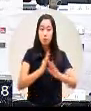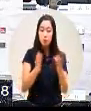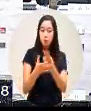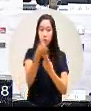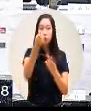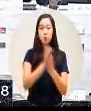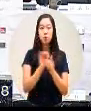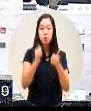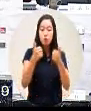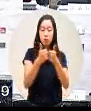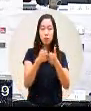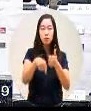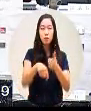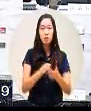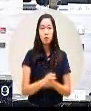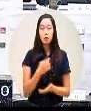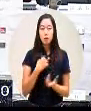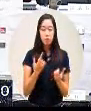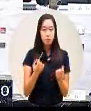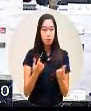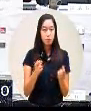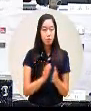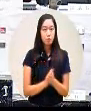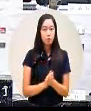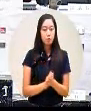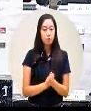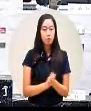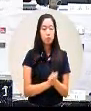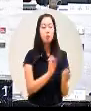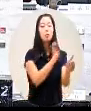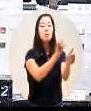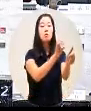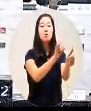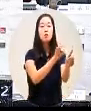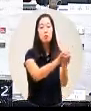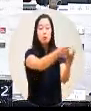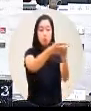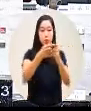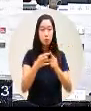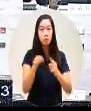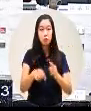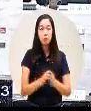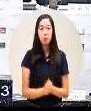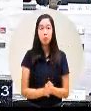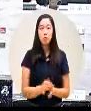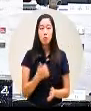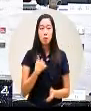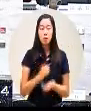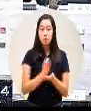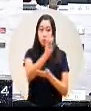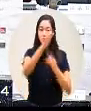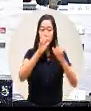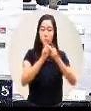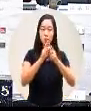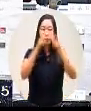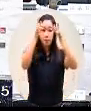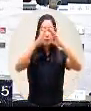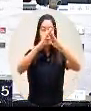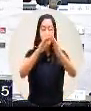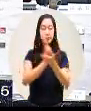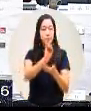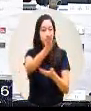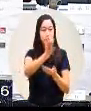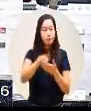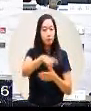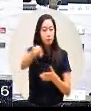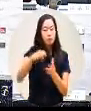吼，诶，咱有传来说明个人员啦，我甲高雄市民报告一下啦吼，啊，高